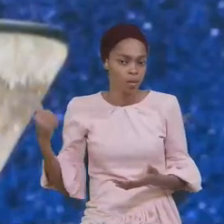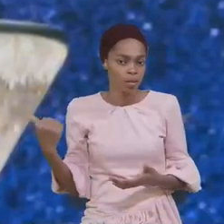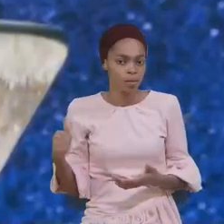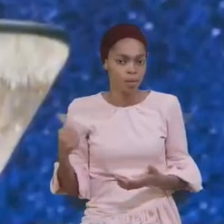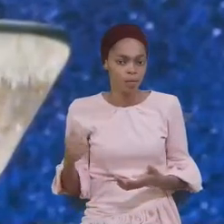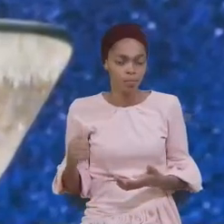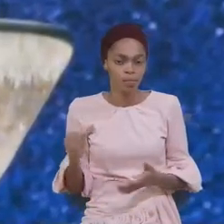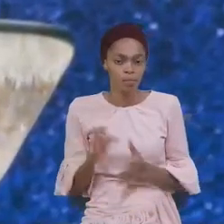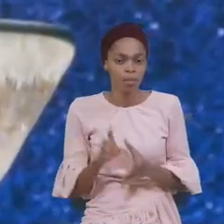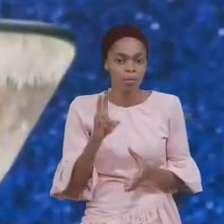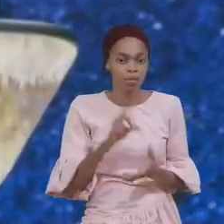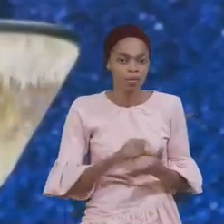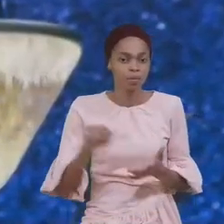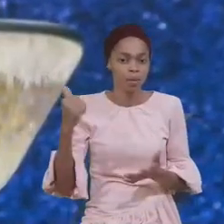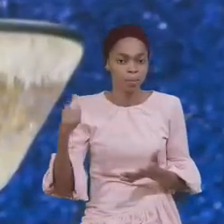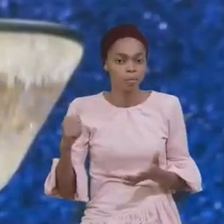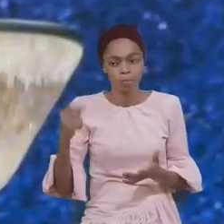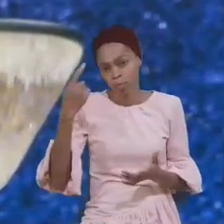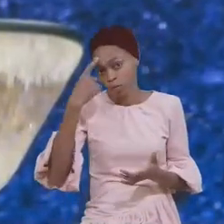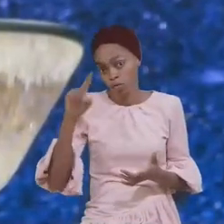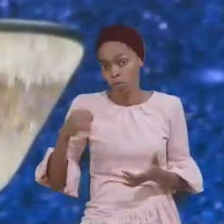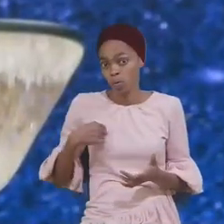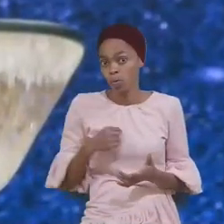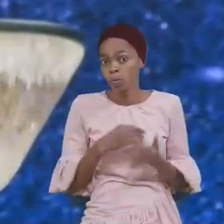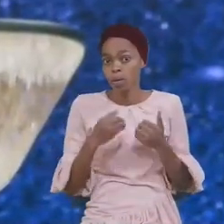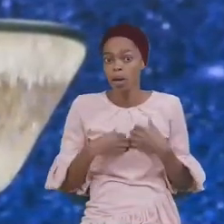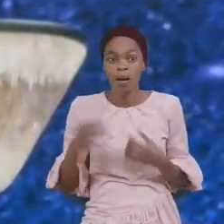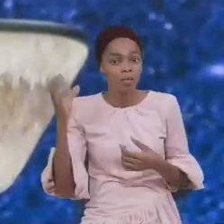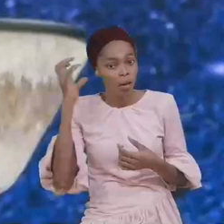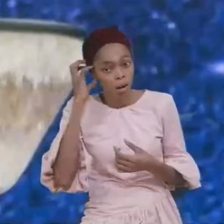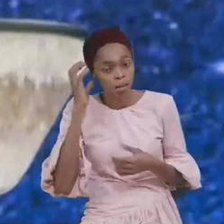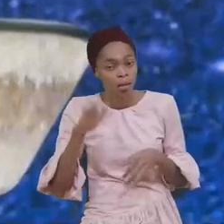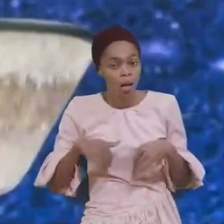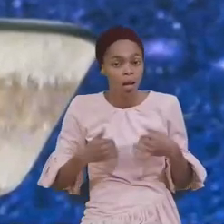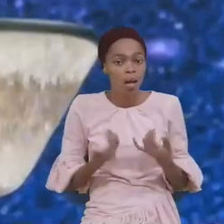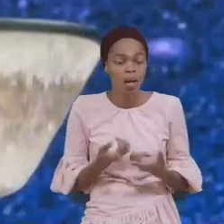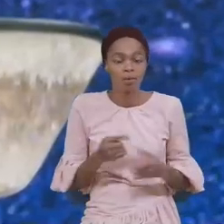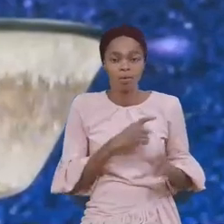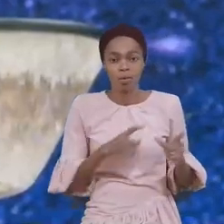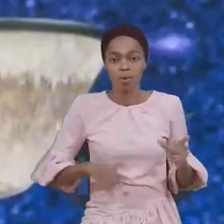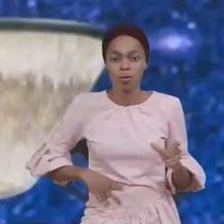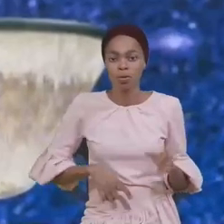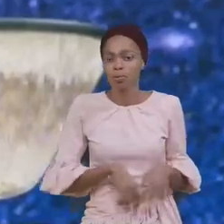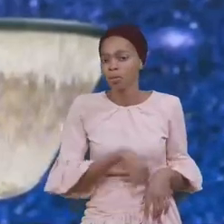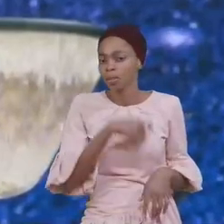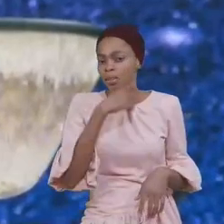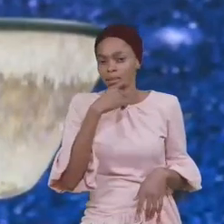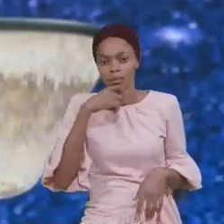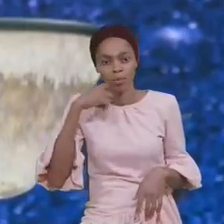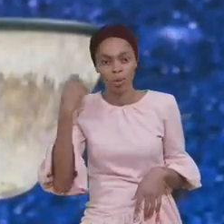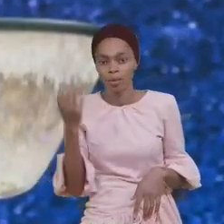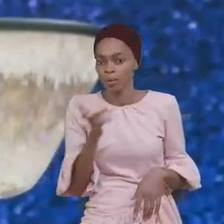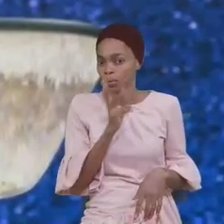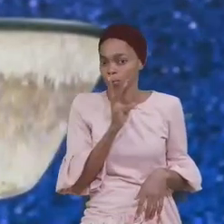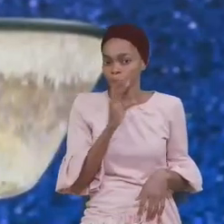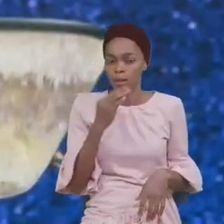dit, car nous avons appris comment à votre sortie d'Égypte, l'Éternel a